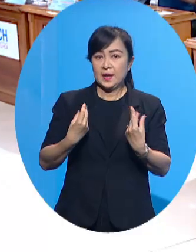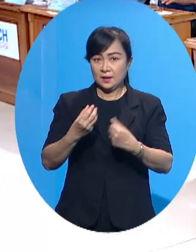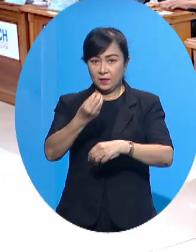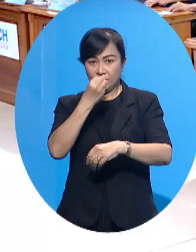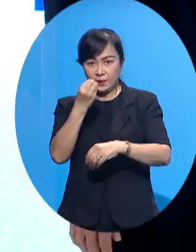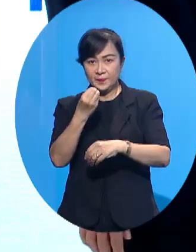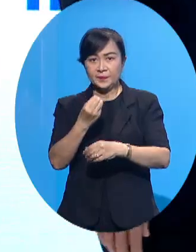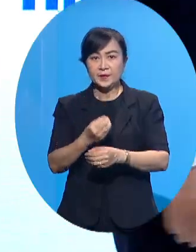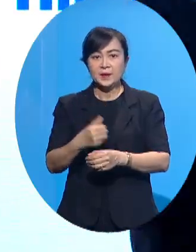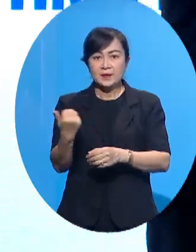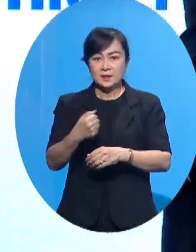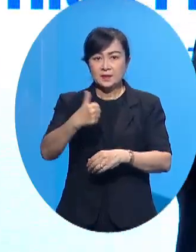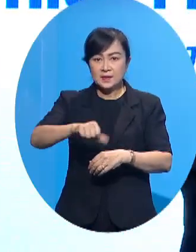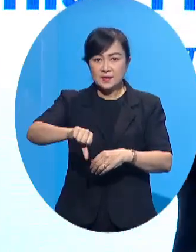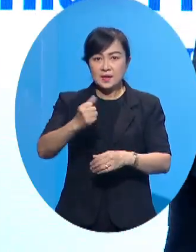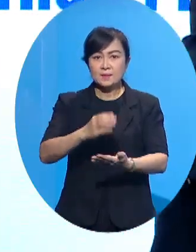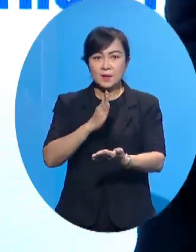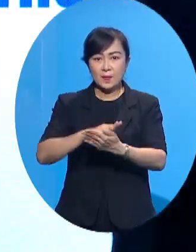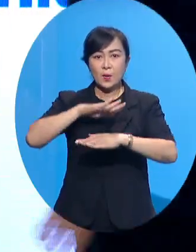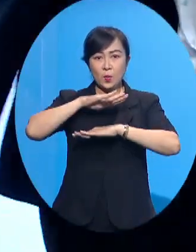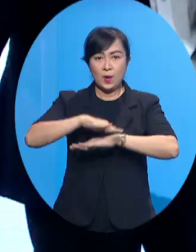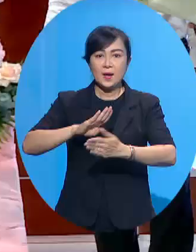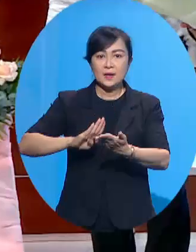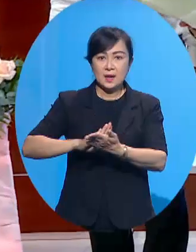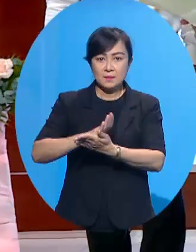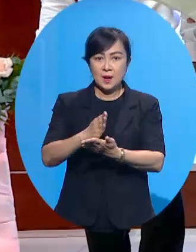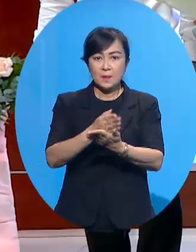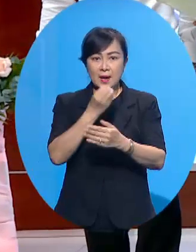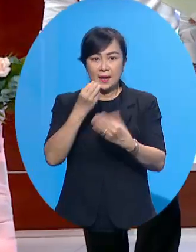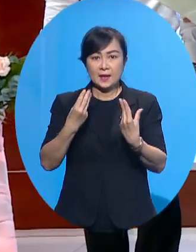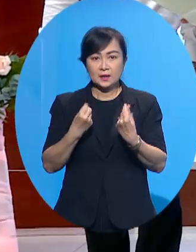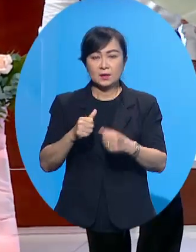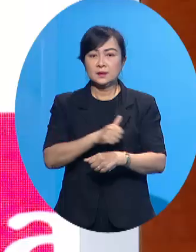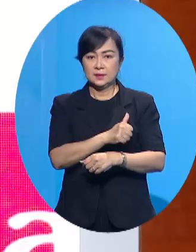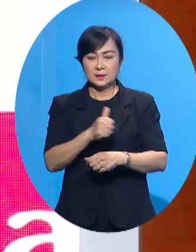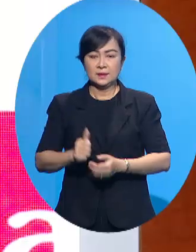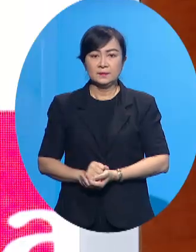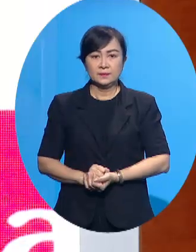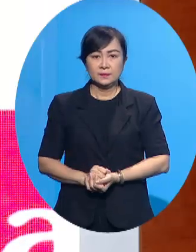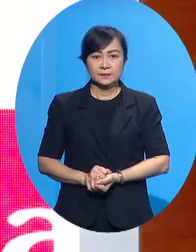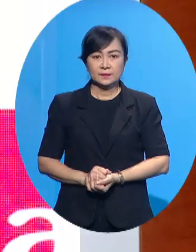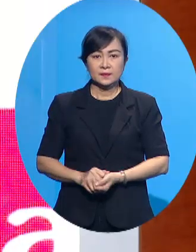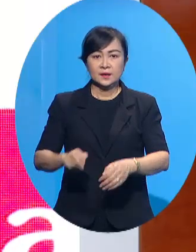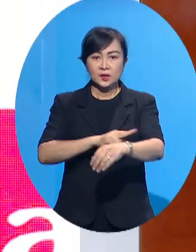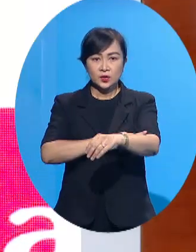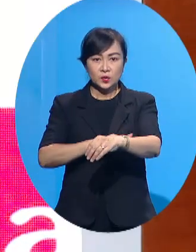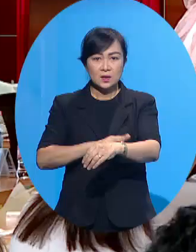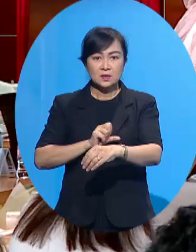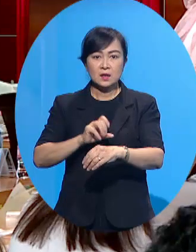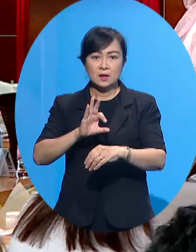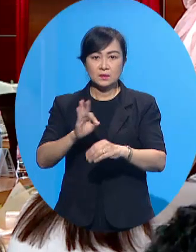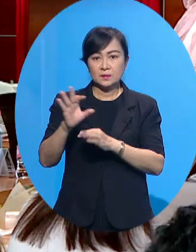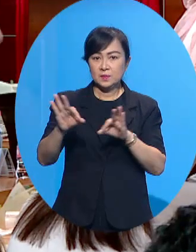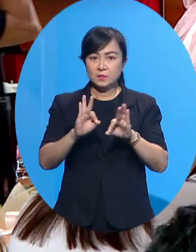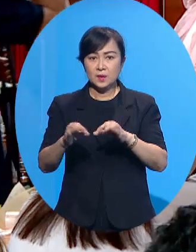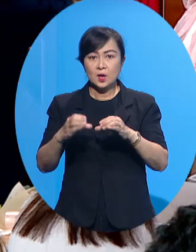thực phẩm và truy xuất nguồn gốc được đánh giá là biện pháp hiệu quả để đảm bảo bữa ăn an toàn cho người dân. Các diễn giả từ Sở Công Thương Thành